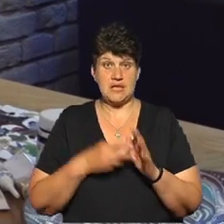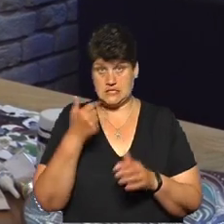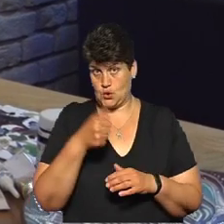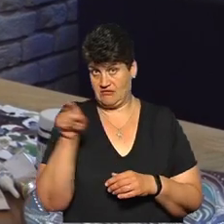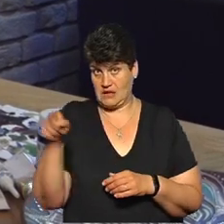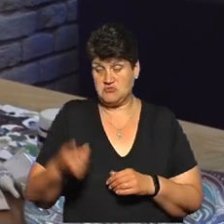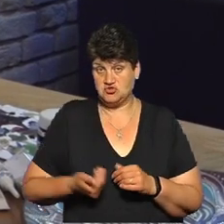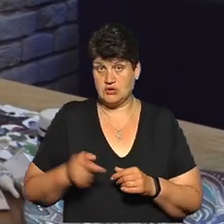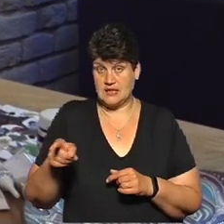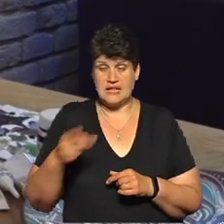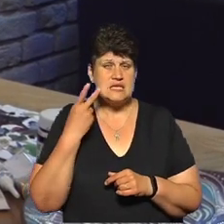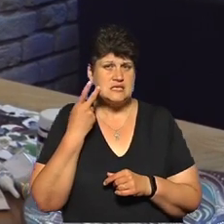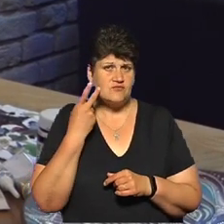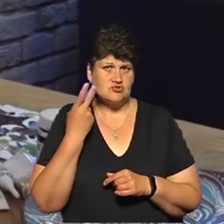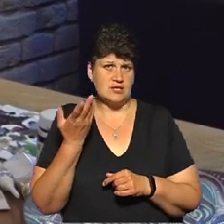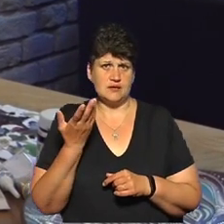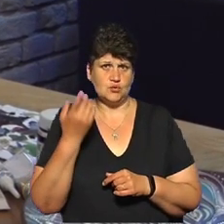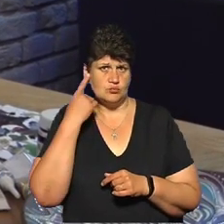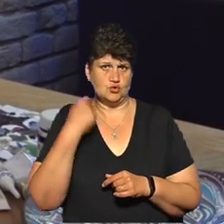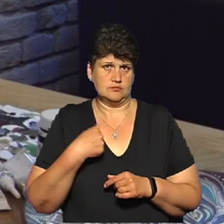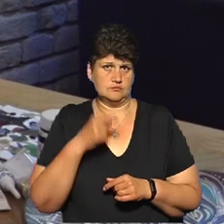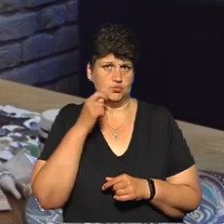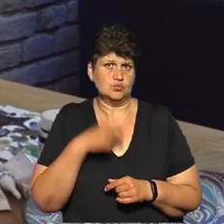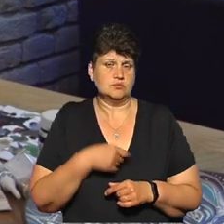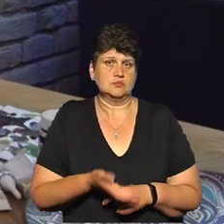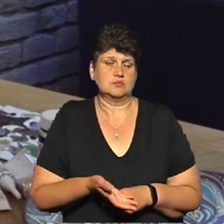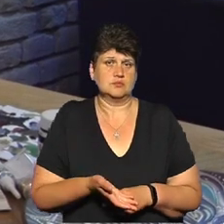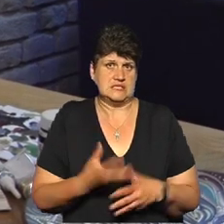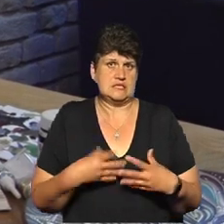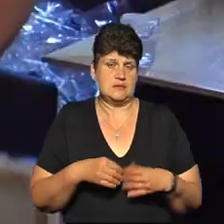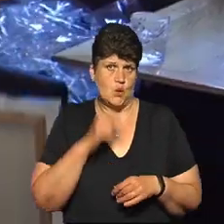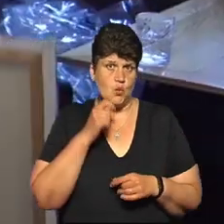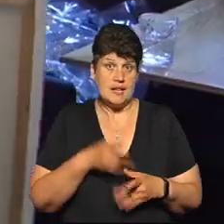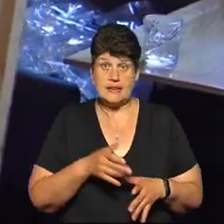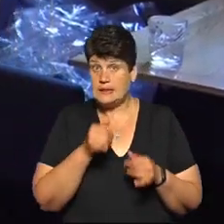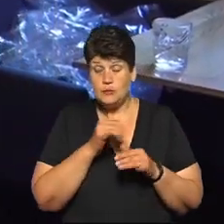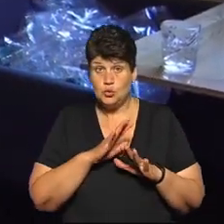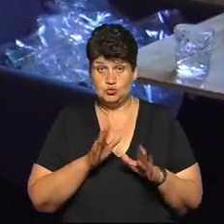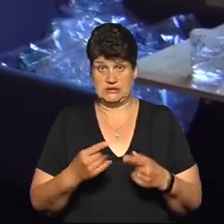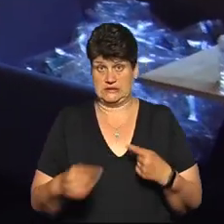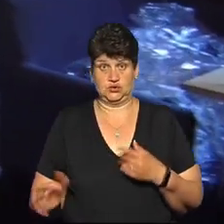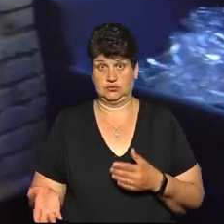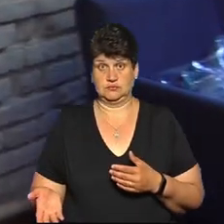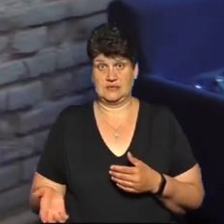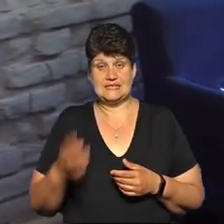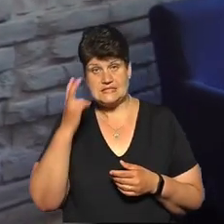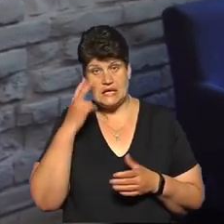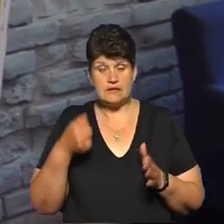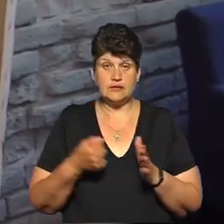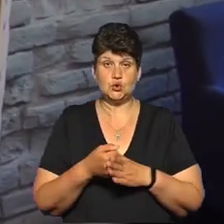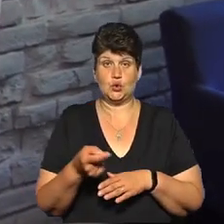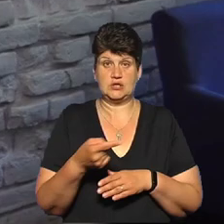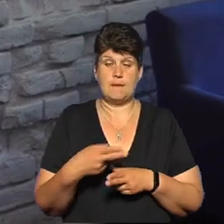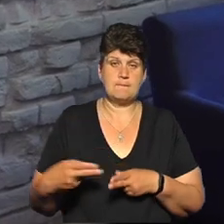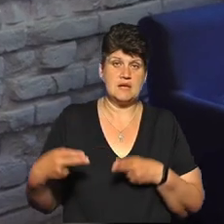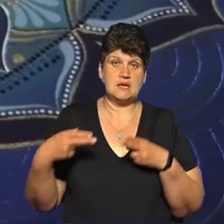вважала себе, свою сім'ю українцями. І не могло бути іншої позиції. З Києва до Тернополя Юлія переїхала за декілька